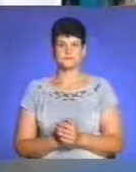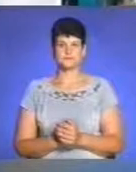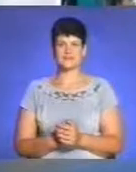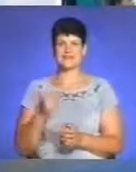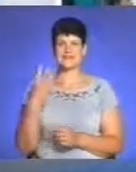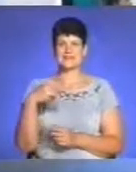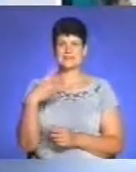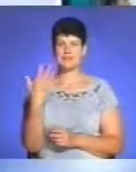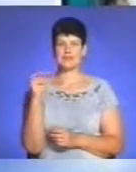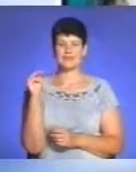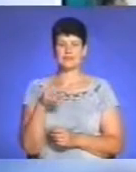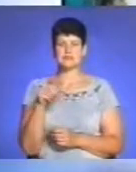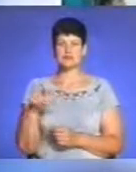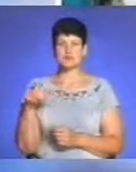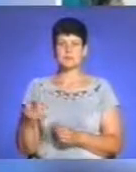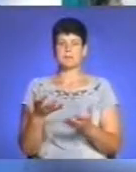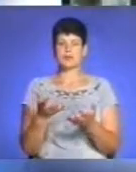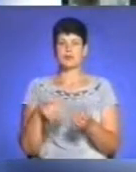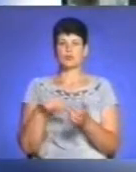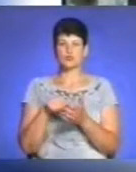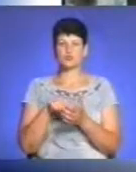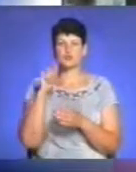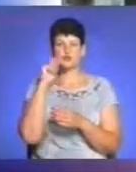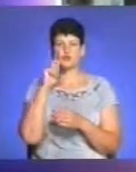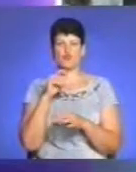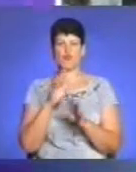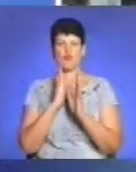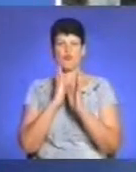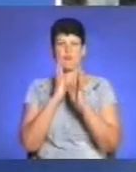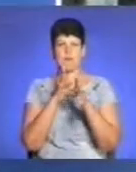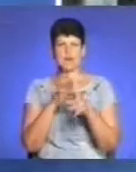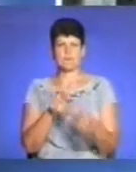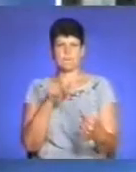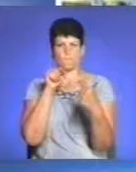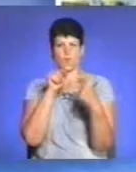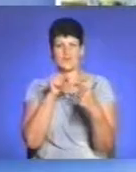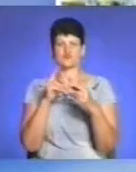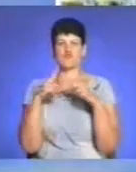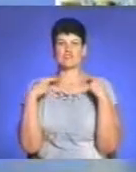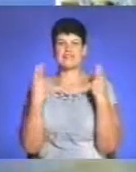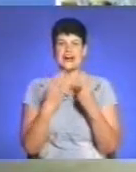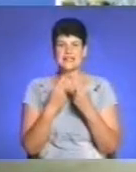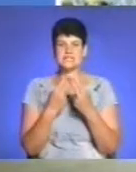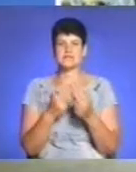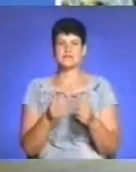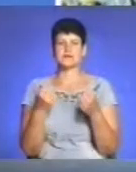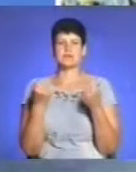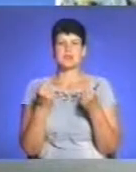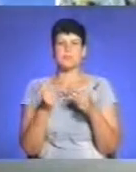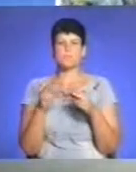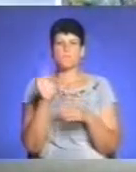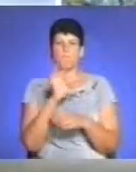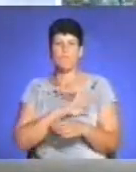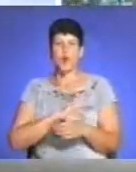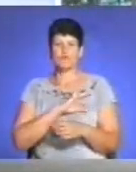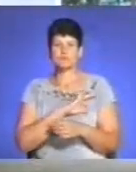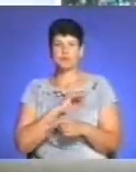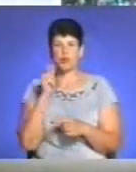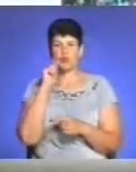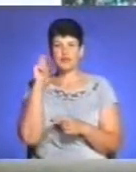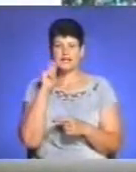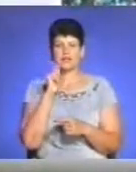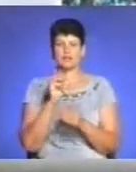35 тисяч осіб взяли участь у всеукраїнському марші протесту Федерації профспілок України, який відбувся у Києві. Люди вимагали переглянути тарифи